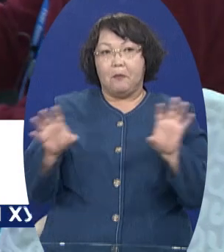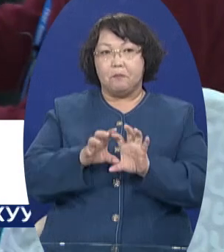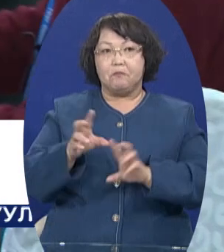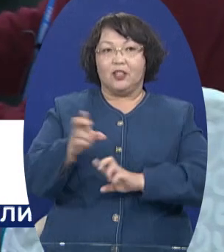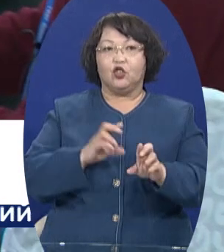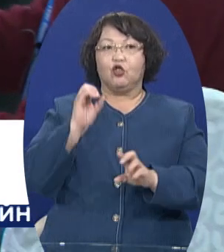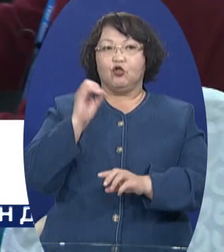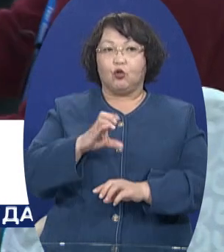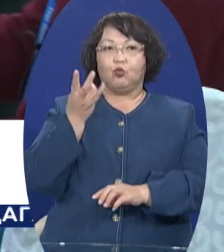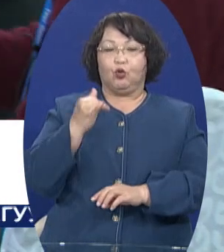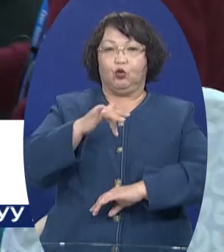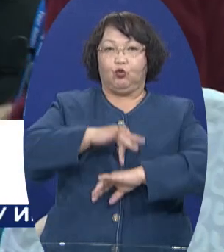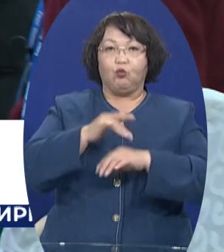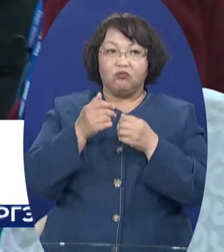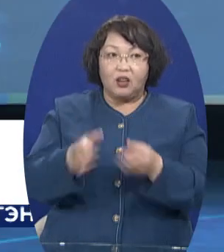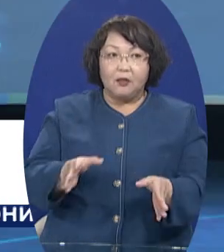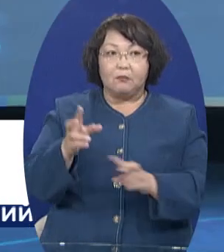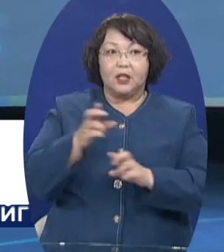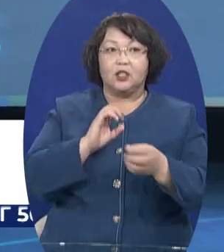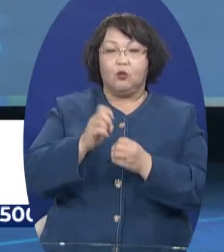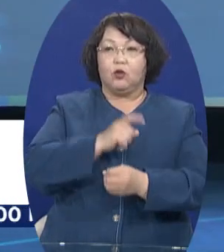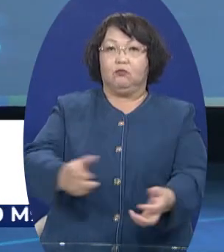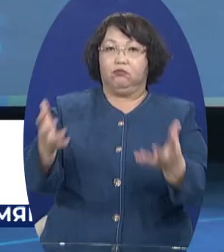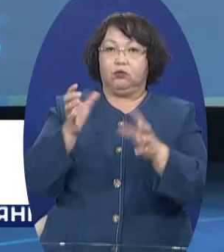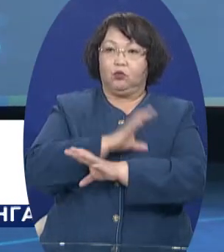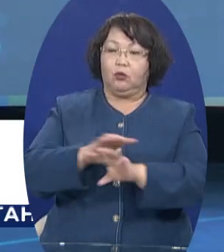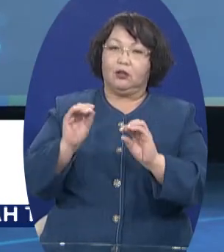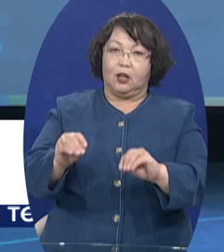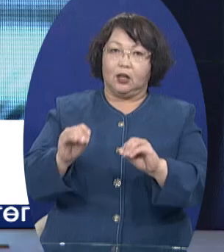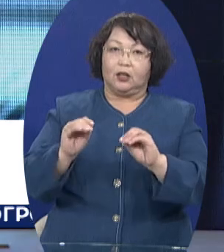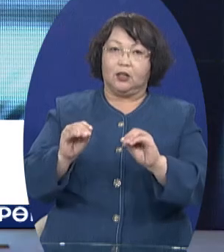дамжуулан бизнес эрхлэгчдэд тогтмол сургалт, хэлэлцүүлэг өргнүүлж байна.